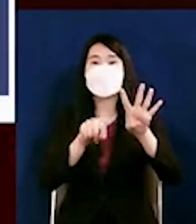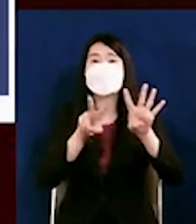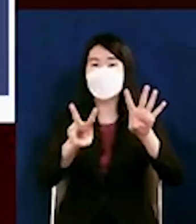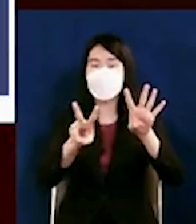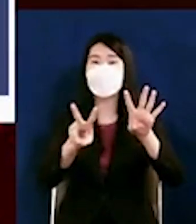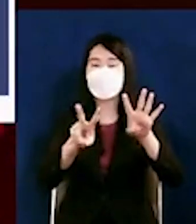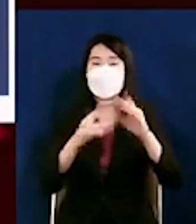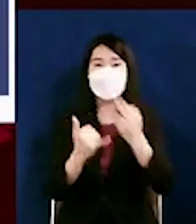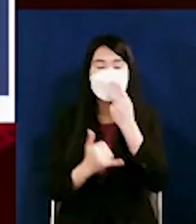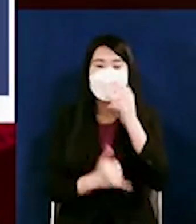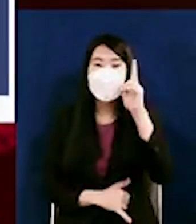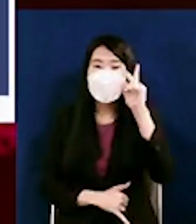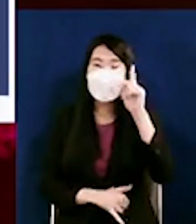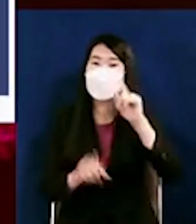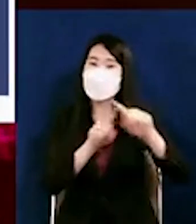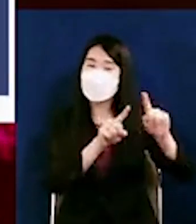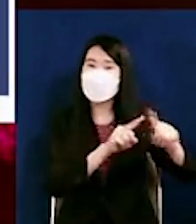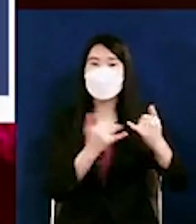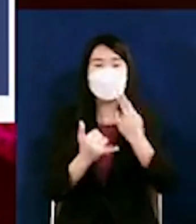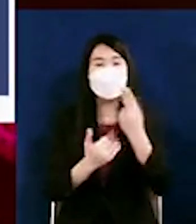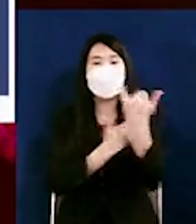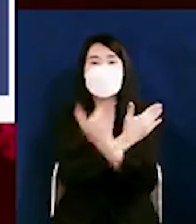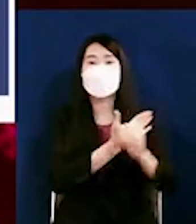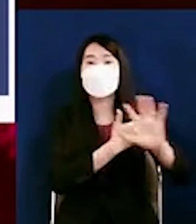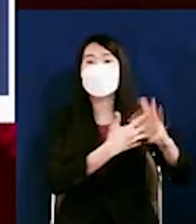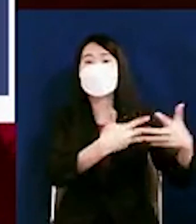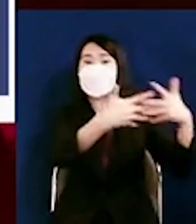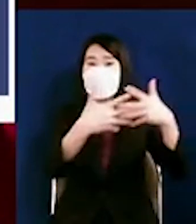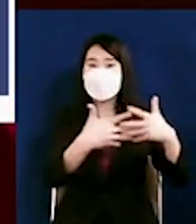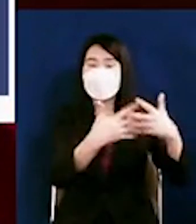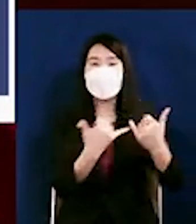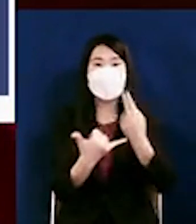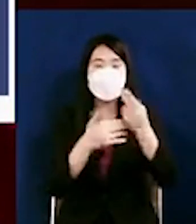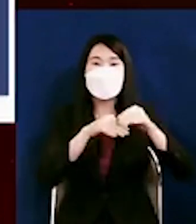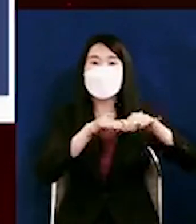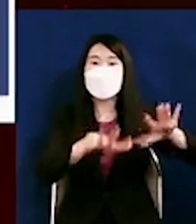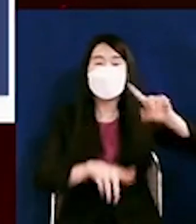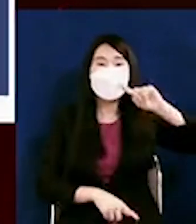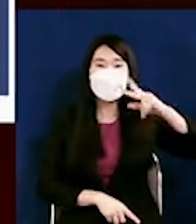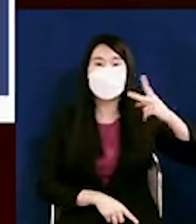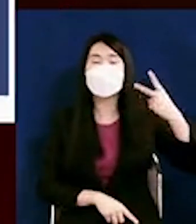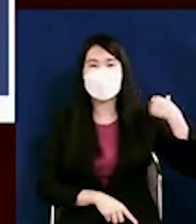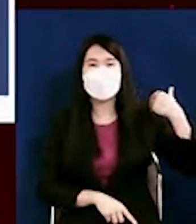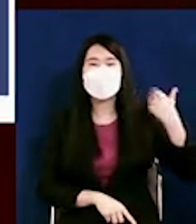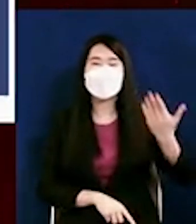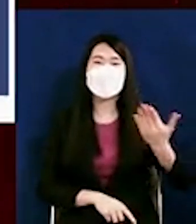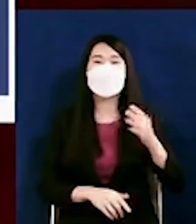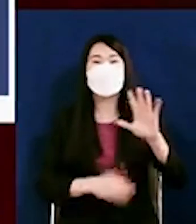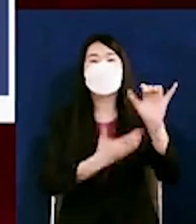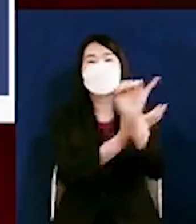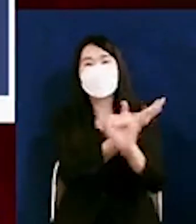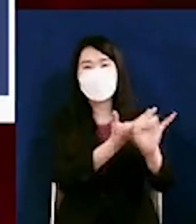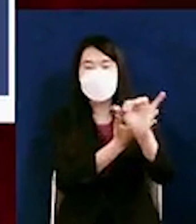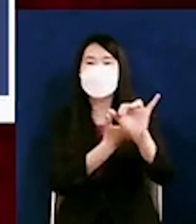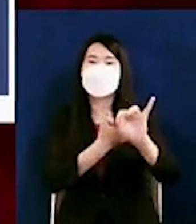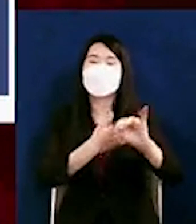ะครับที่กำลังเป็นประเด็นในประเทศอังกฤษนะที่กลับมามีการระบาดอยู่มากพอสมควรแล้วก็ในยุโรปในหลายประเท